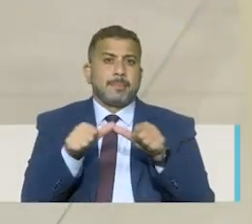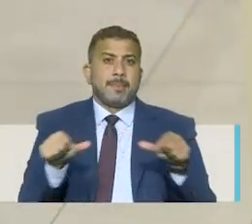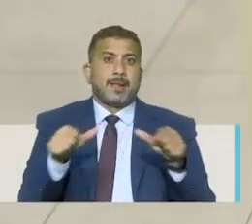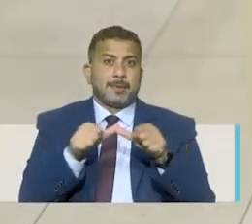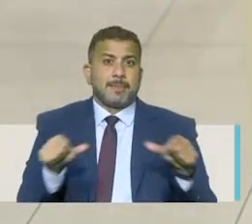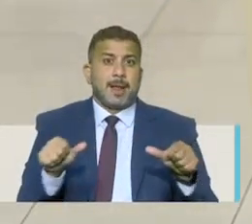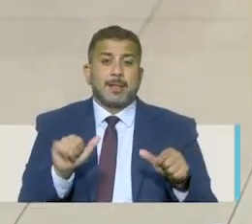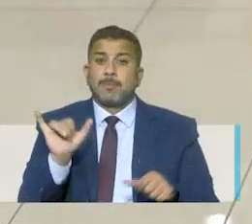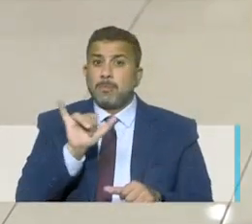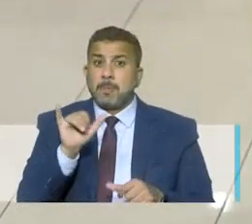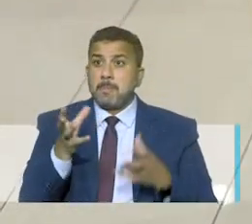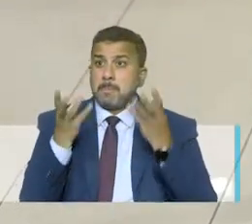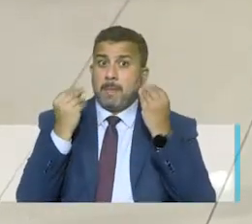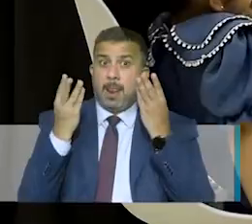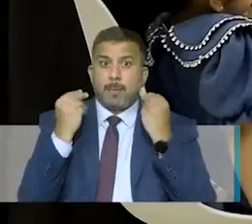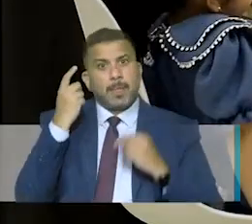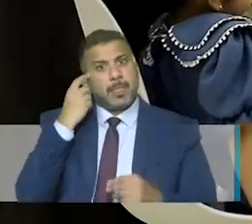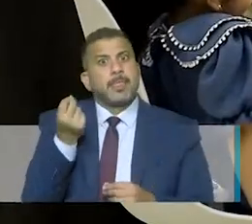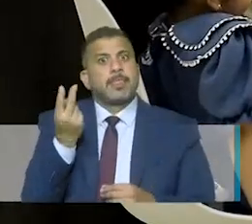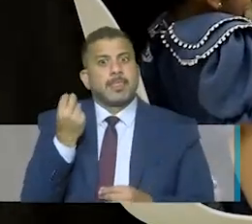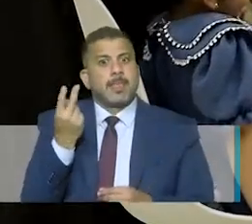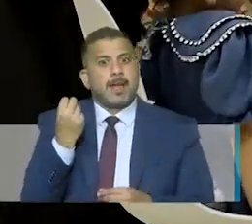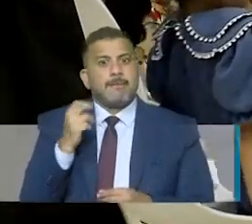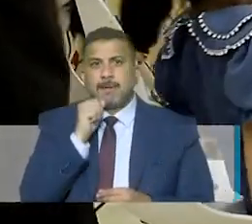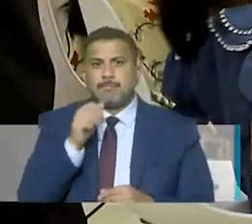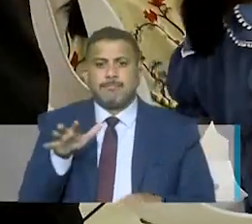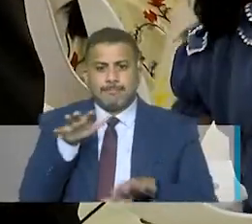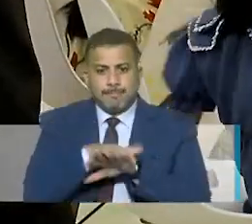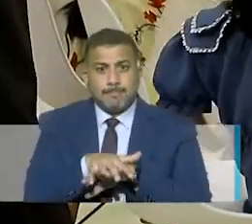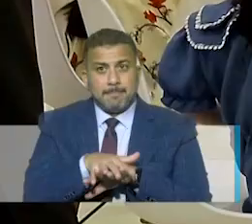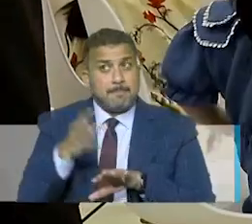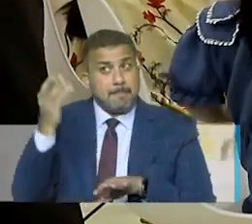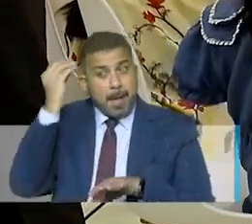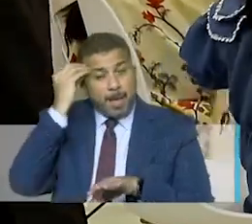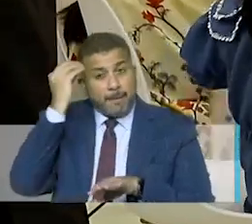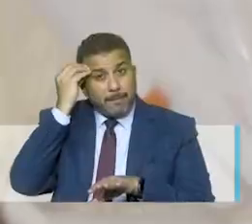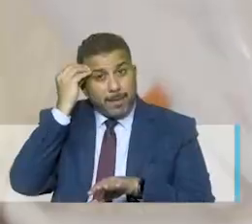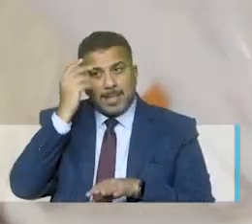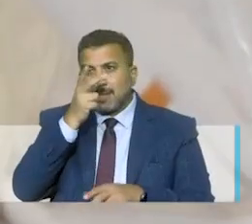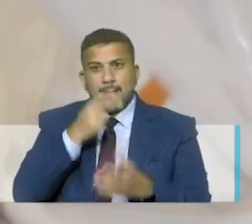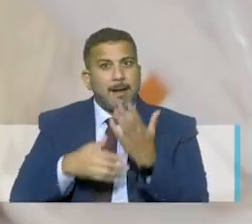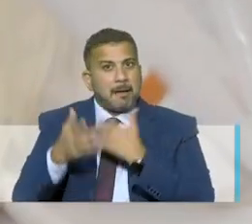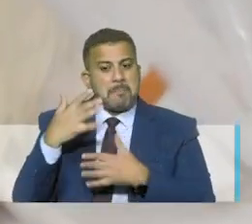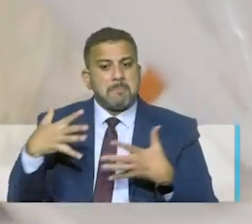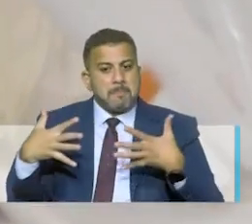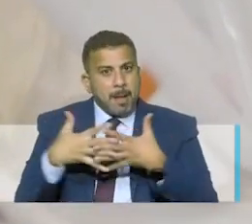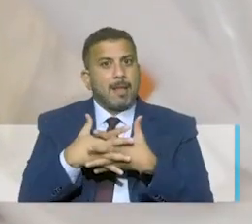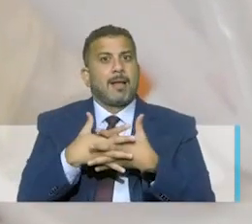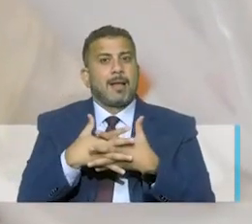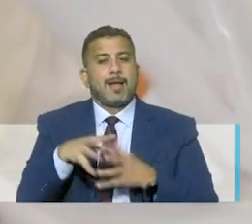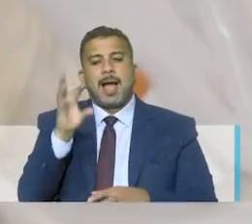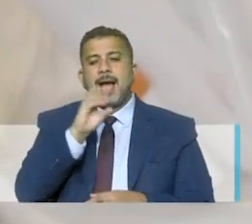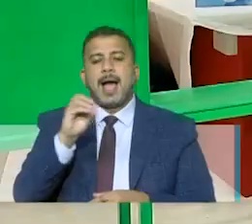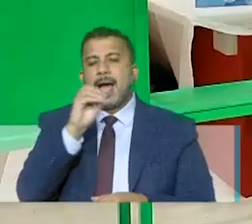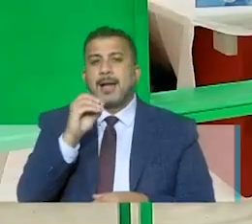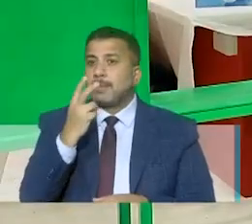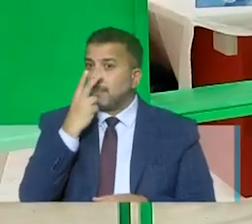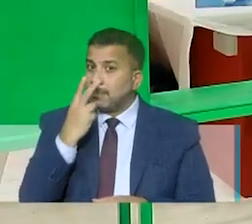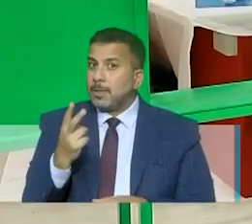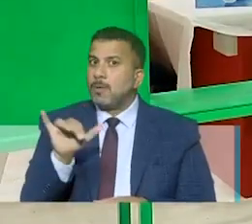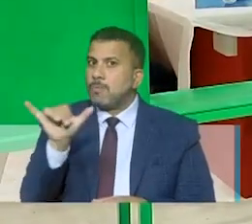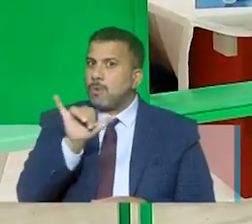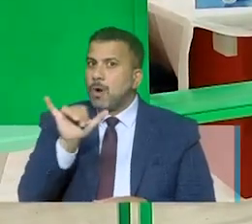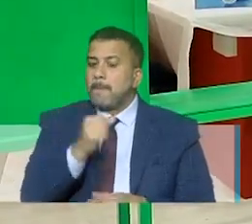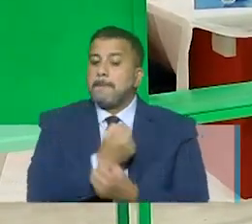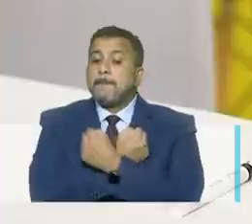بغرض تقديم المعلومات التثقيفية التي تمزج المعرفة العلمية بالتاريخ وتدعم رؤية الهيئة في التعريف